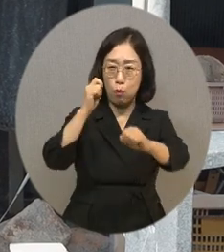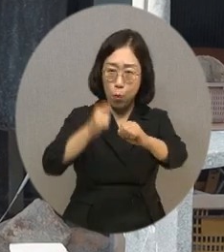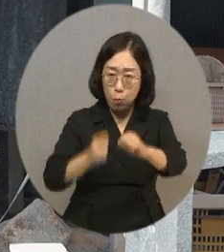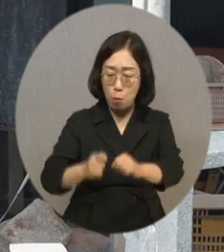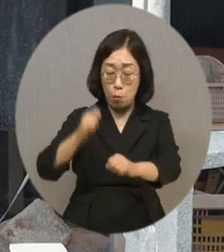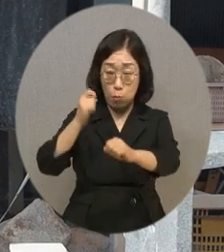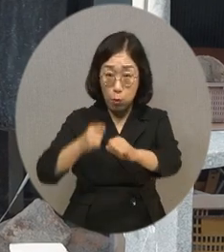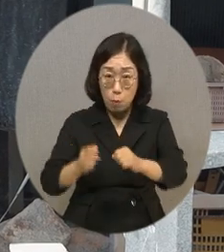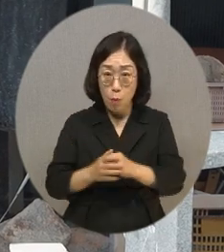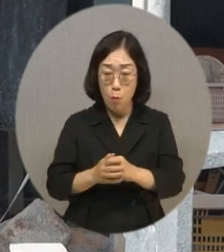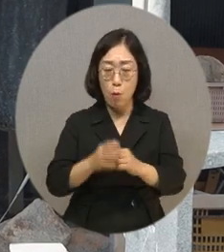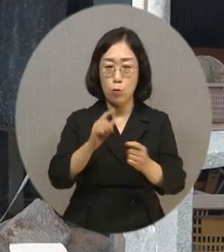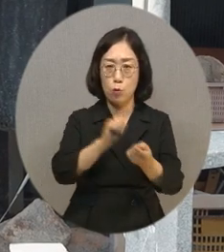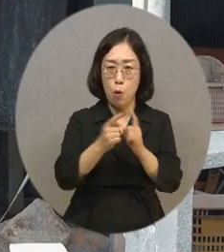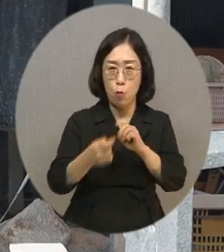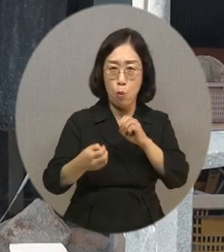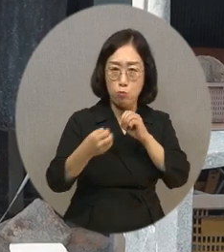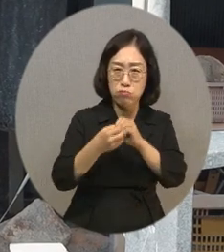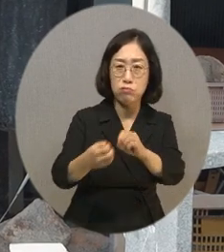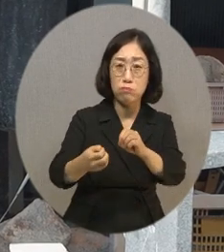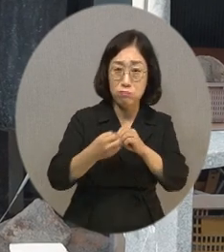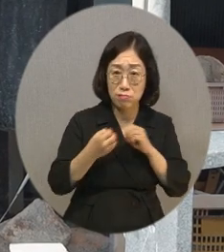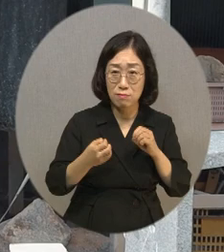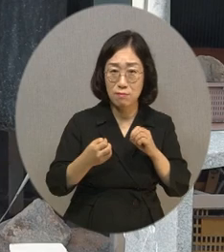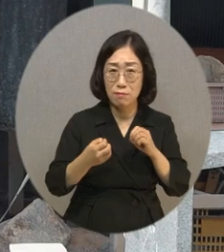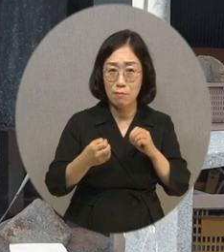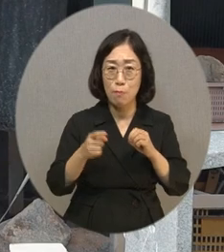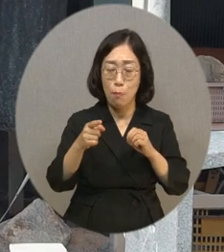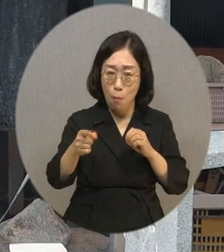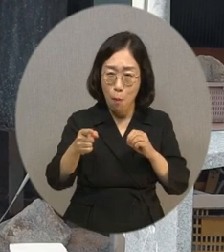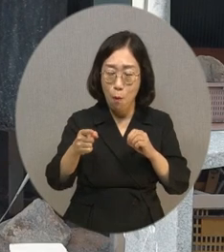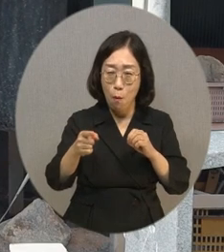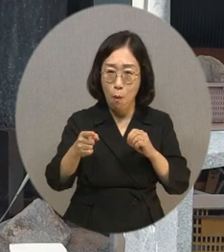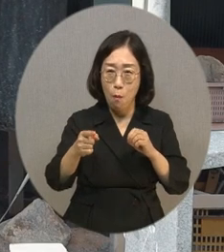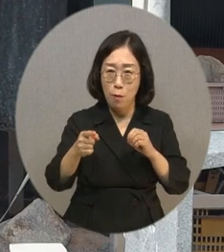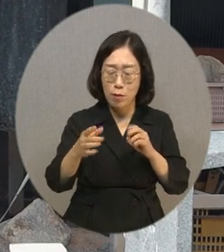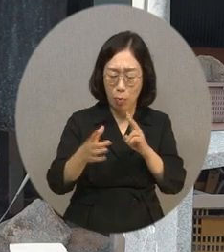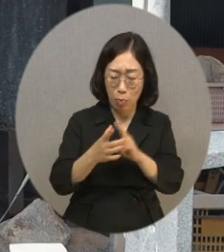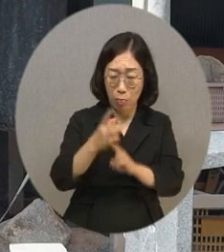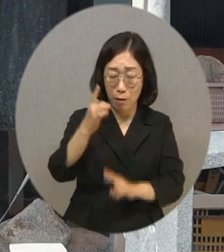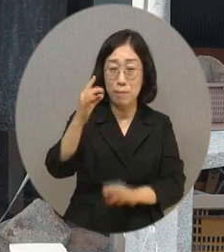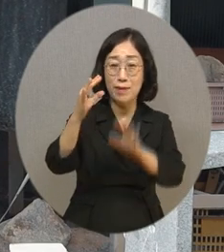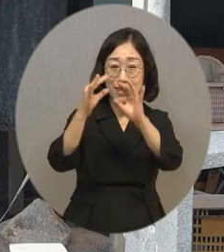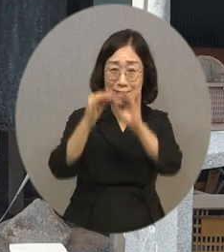마치 서로의 시문을 문지는 듯이 하나가